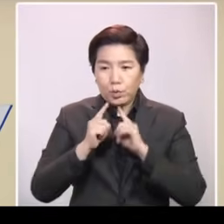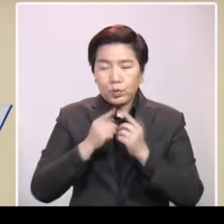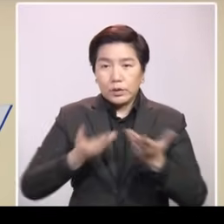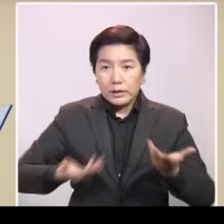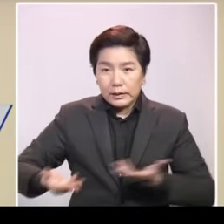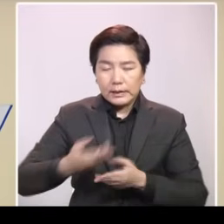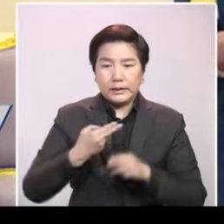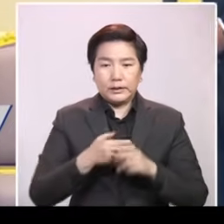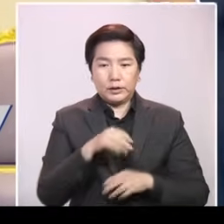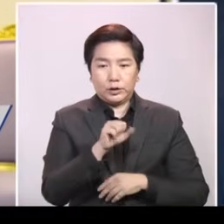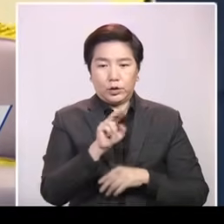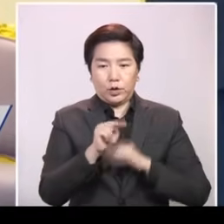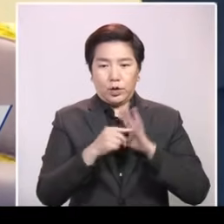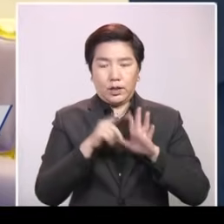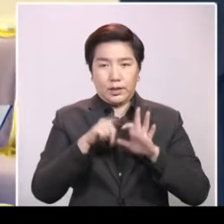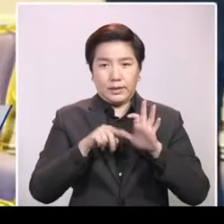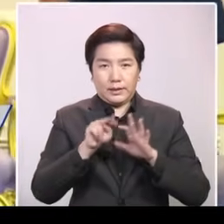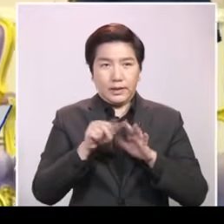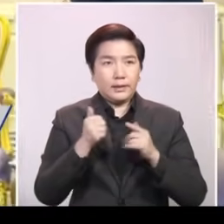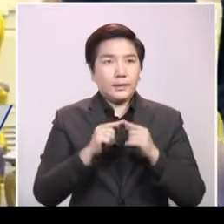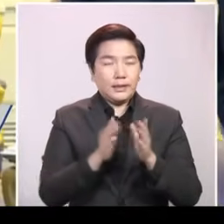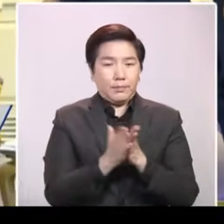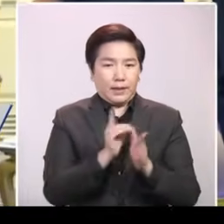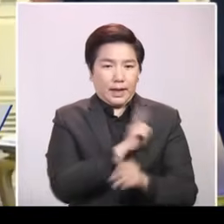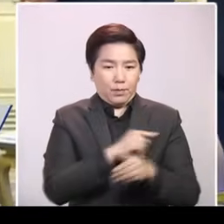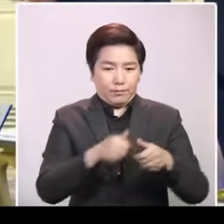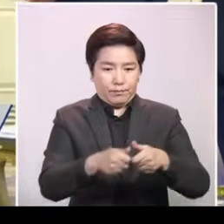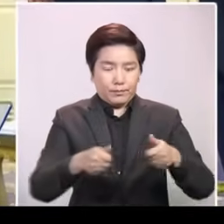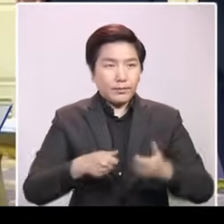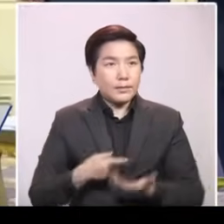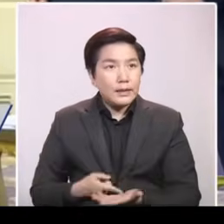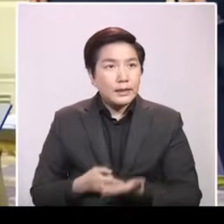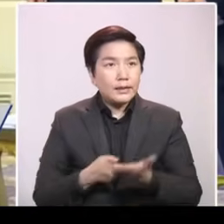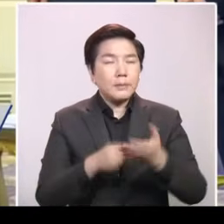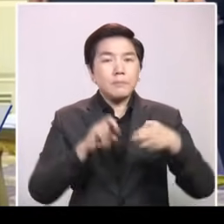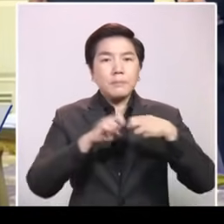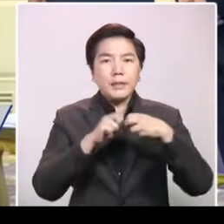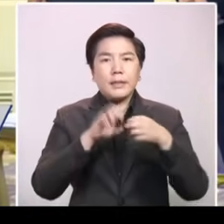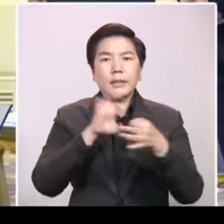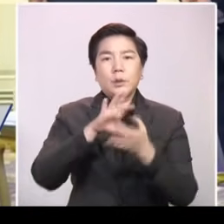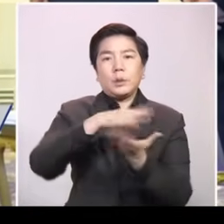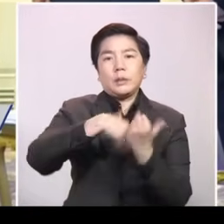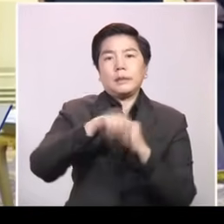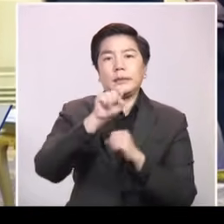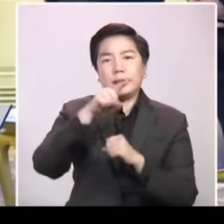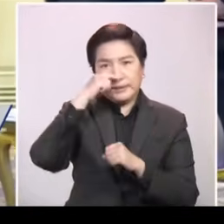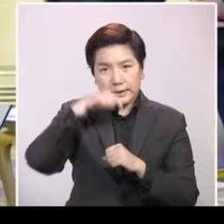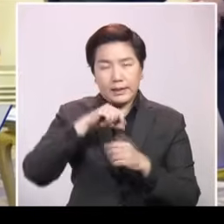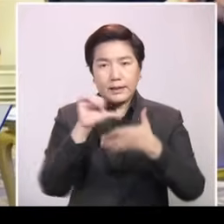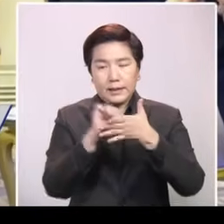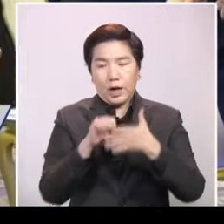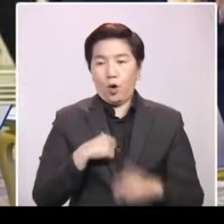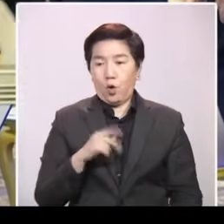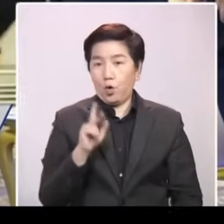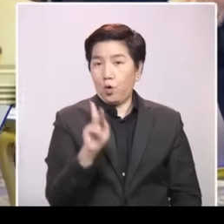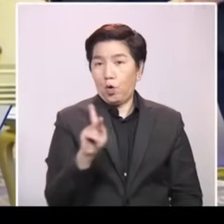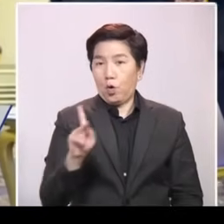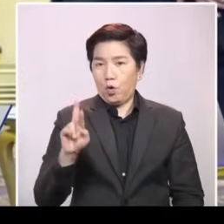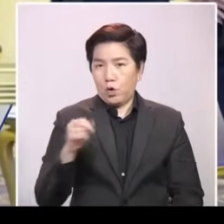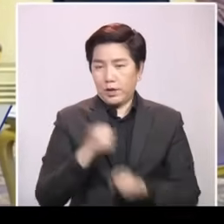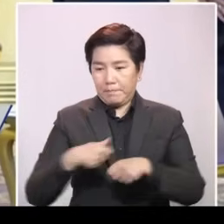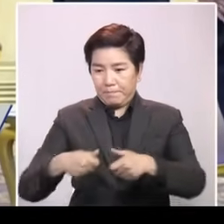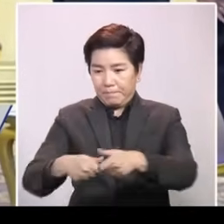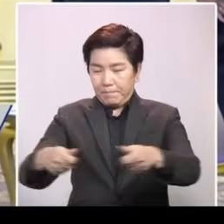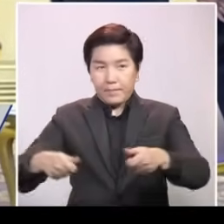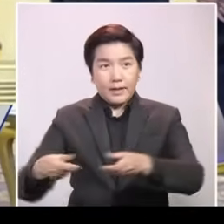รือนายสนั่นได้มอบสมุดปกขาวข้อเสนอแนวทางการแก้ปัญหาเศรษฐกิจของประเทศซึ่งจัดทำโดยกกรนะคะ